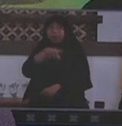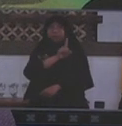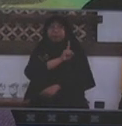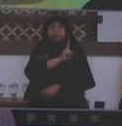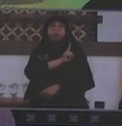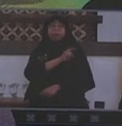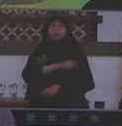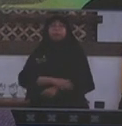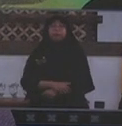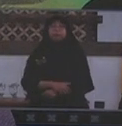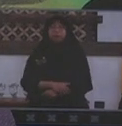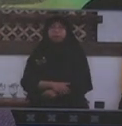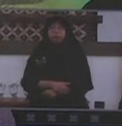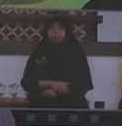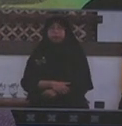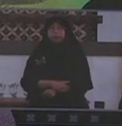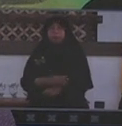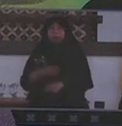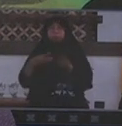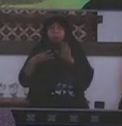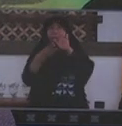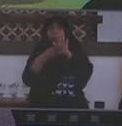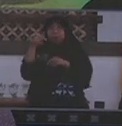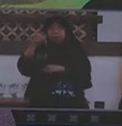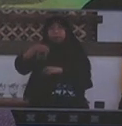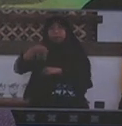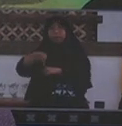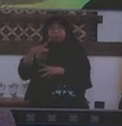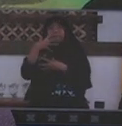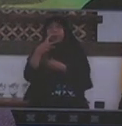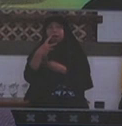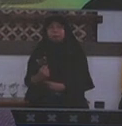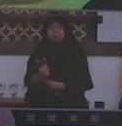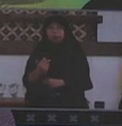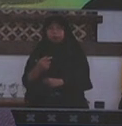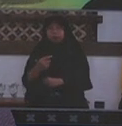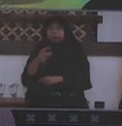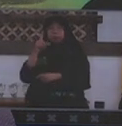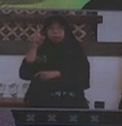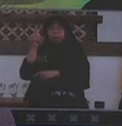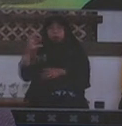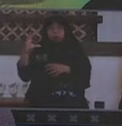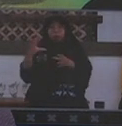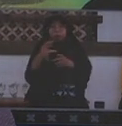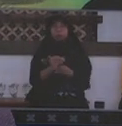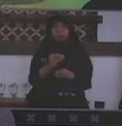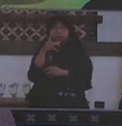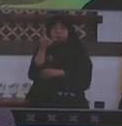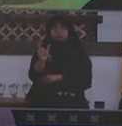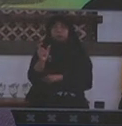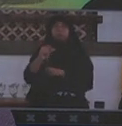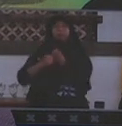Sehingga musrenbang wilayah ini diharapkan merupakan satu forum yang terhormat untuk tiga hal,